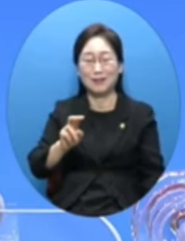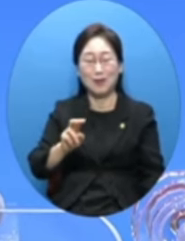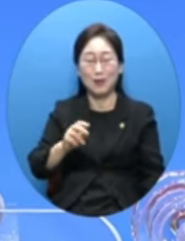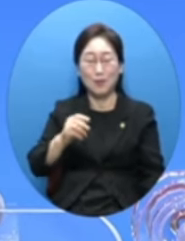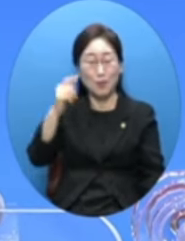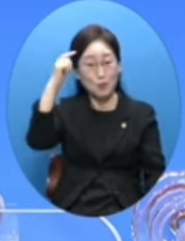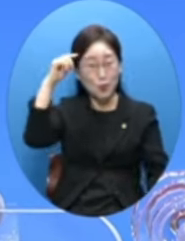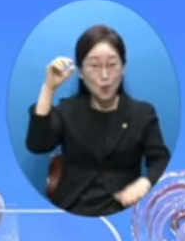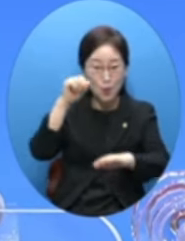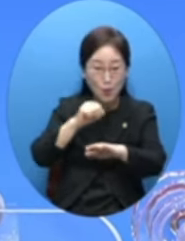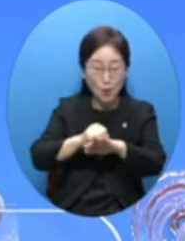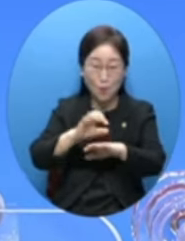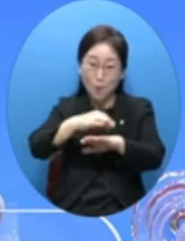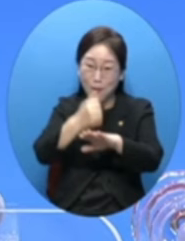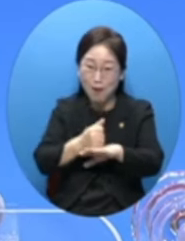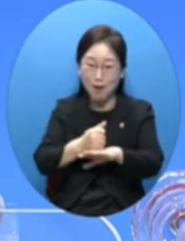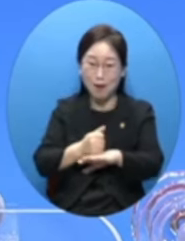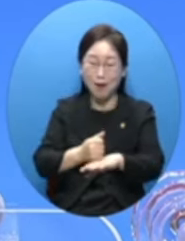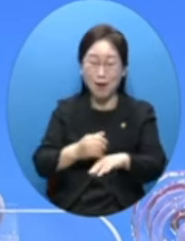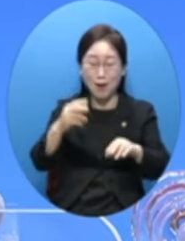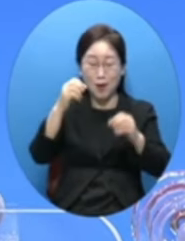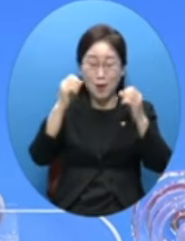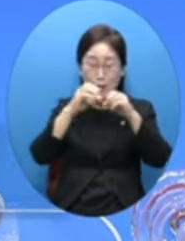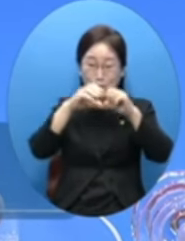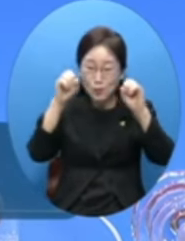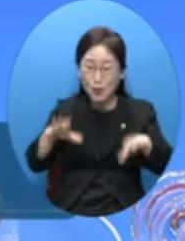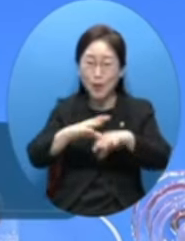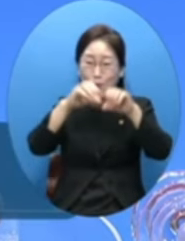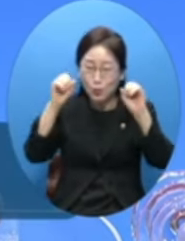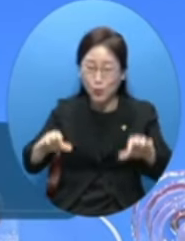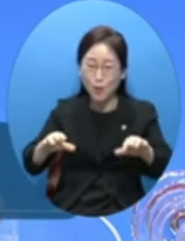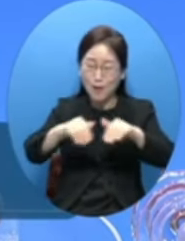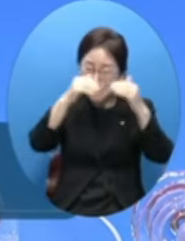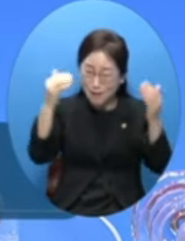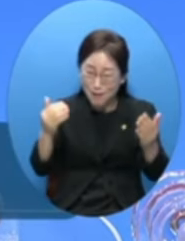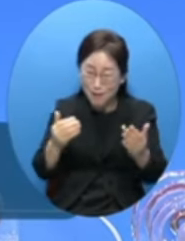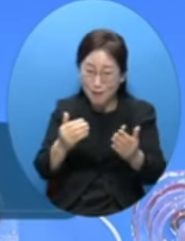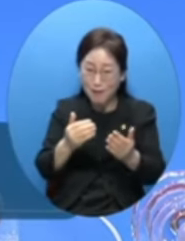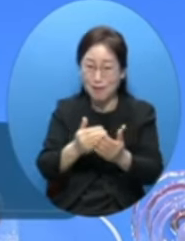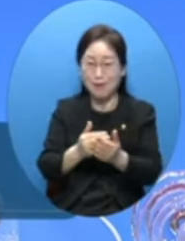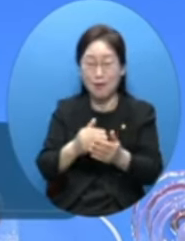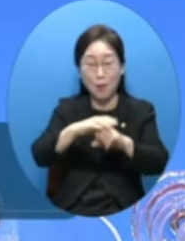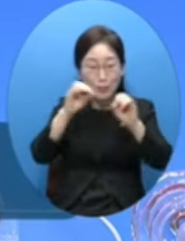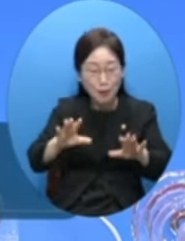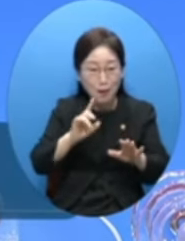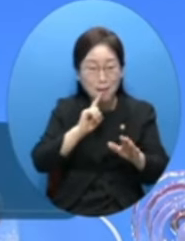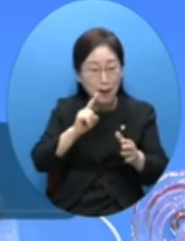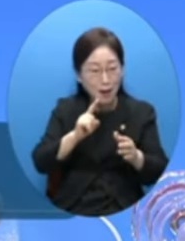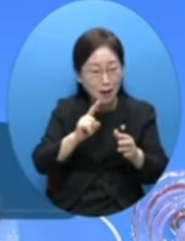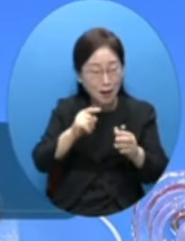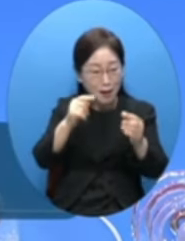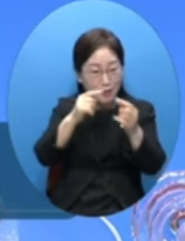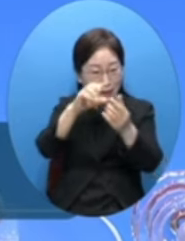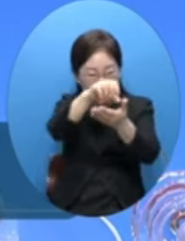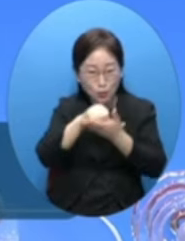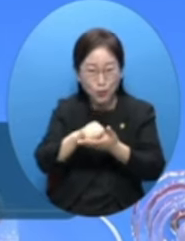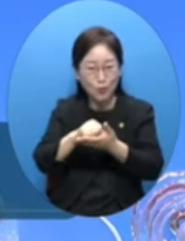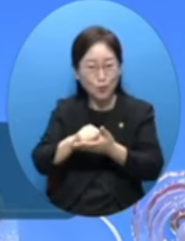솔로몬이 전도서에 헛되고 헛되며 모든 것이 헛되도다 한 거기서 영감을 받은 노래라고까지 해석을